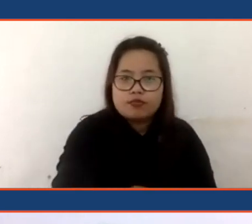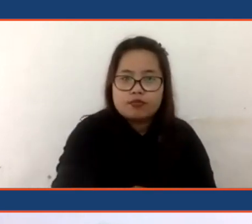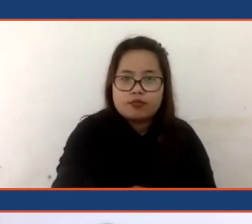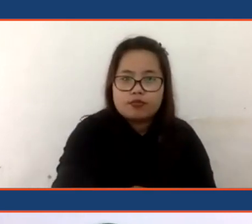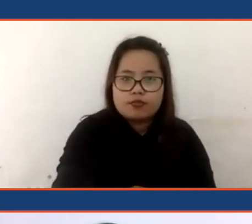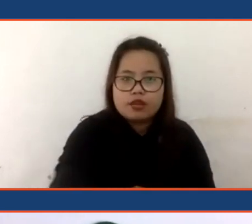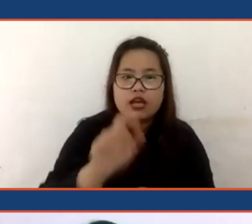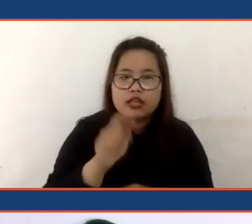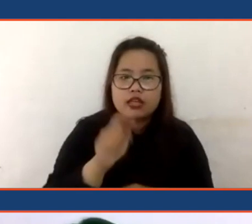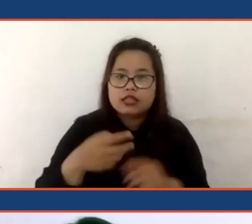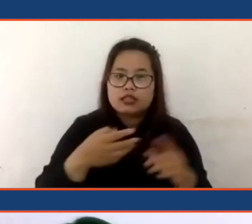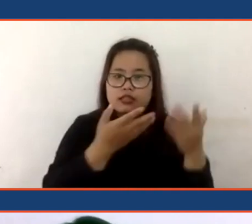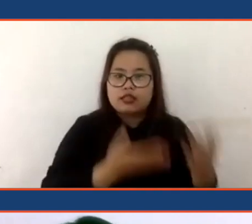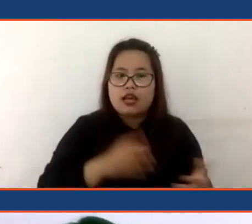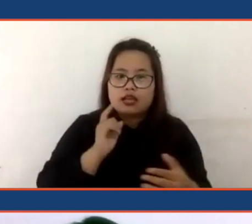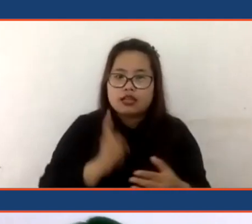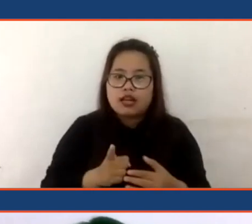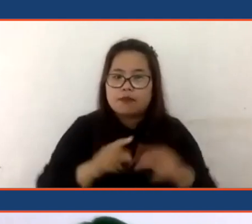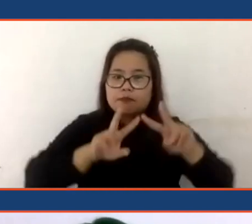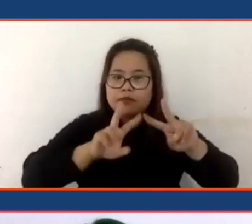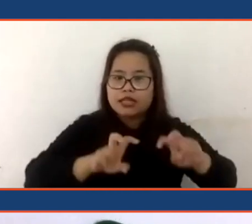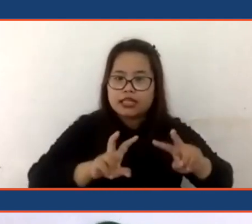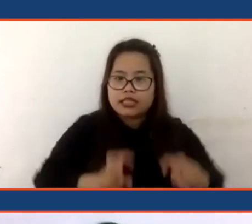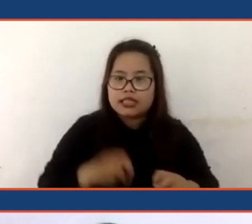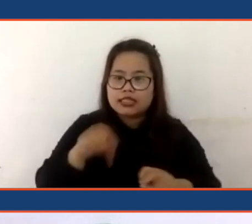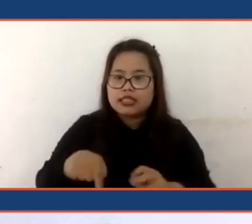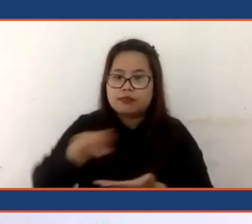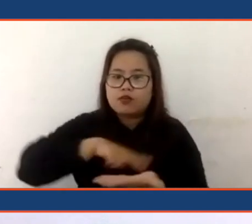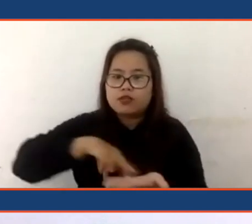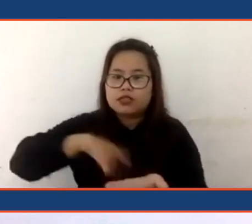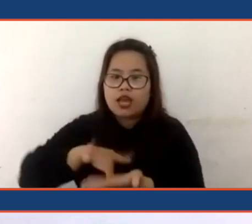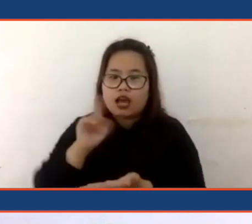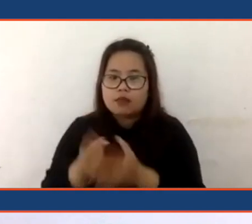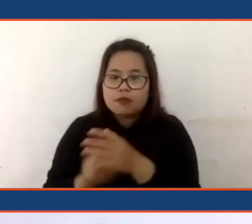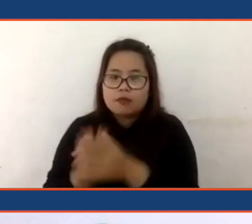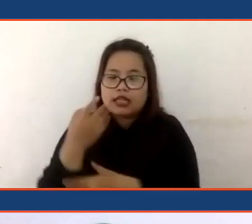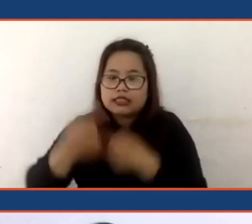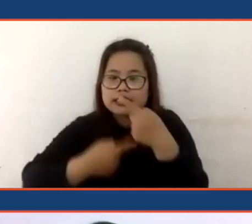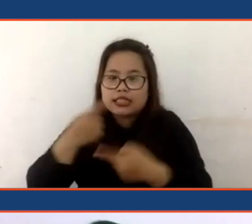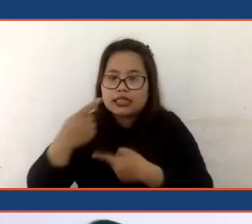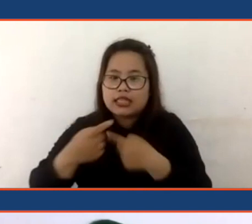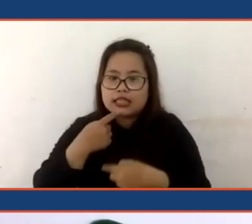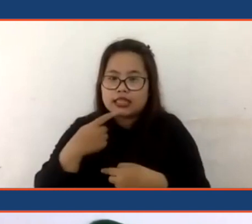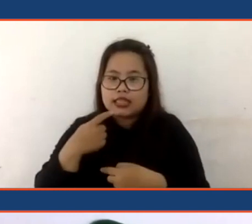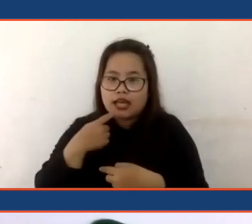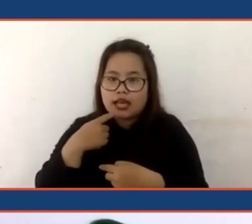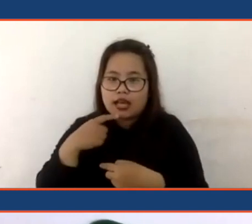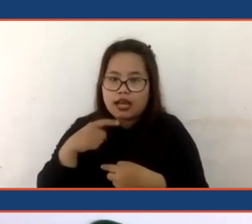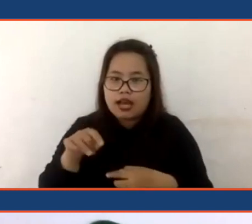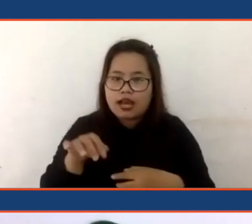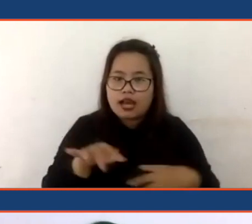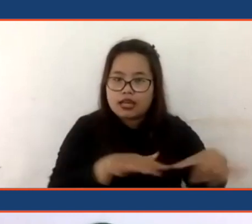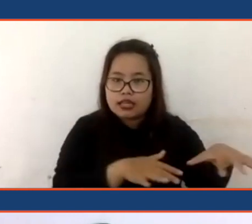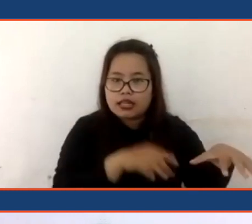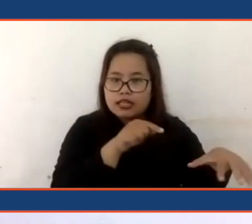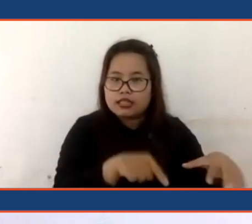nih Universitas Brawijaya yang sudah mengembangkan beberapa cerita air dan ubah